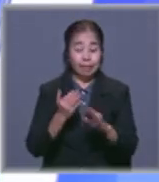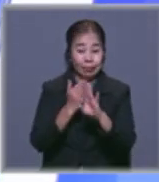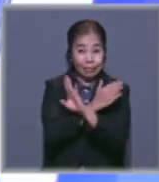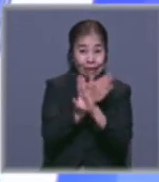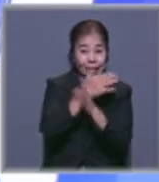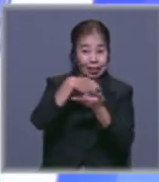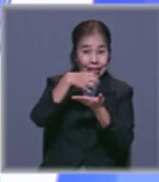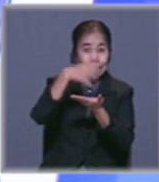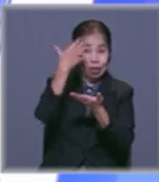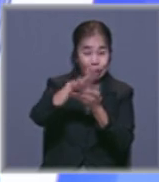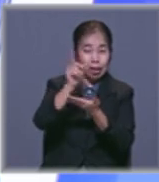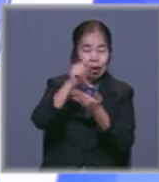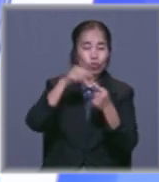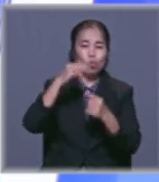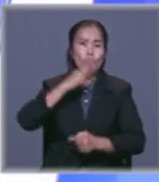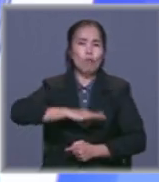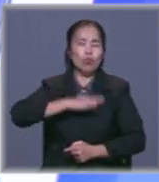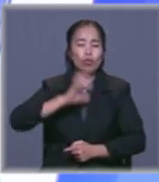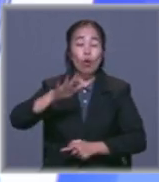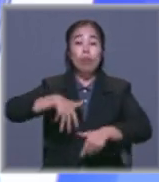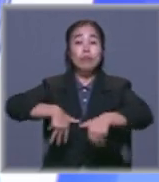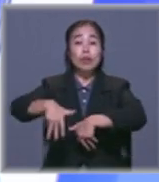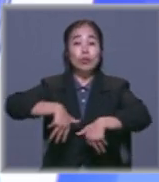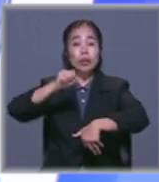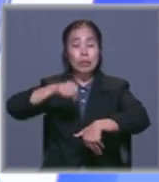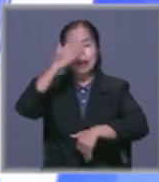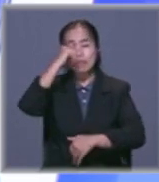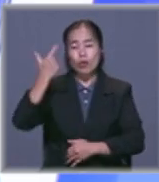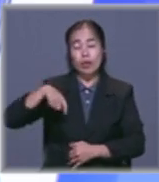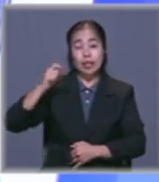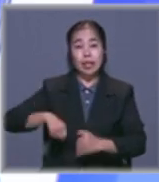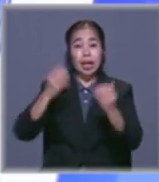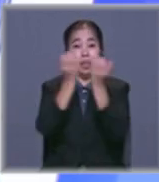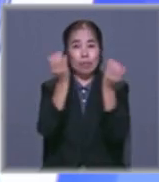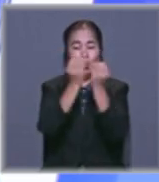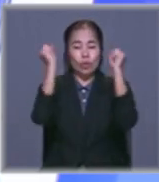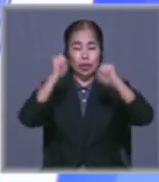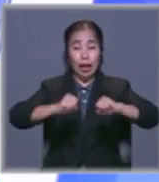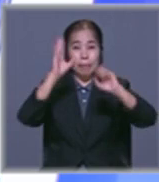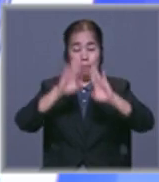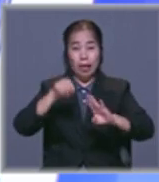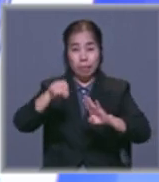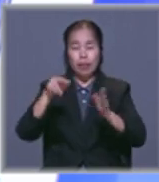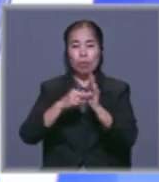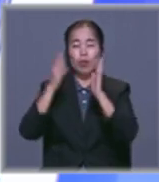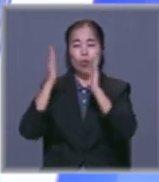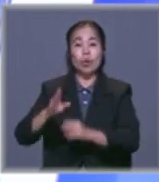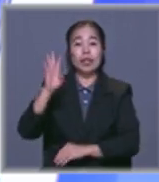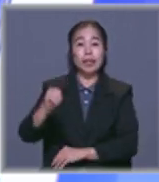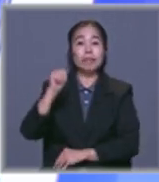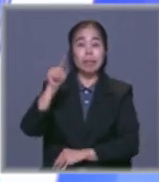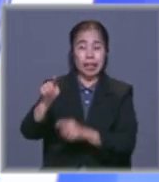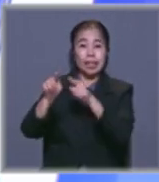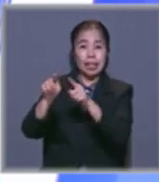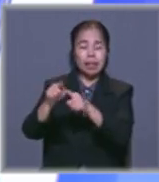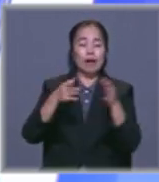เล่าไปนะครับถึงความรู้สึกของคนในสังคมนะครับหลังจากที่ศาลนูนวินิจฉัยเรื่องนี้นะครับว่า41ส.ส.ซึ่งฝั่งฝ่ายค้